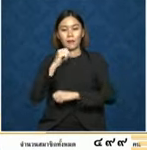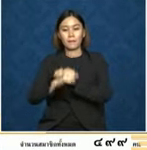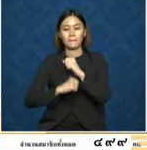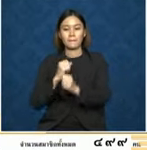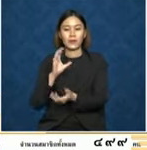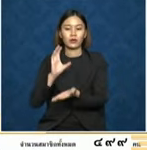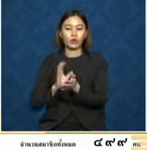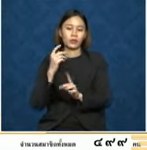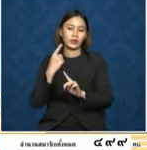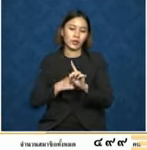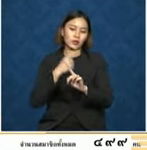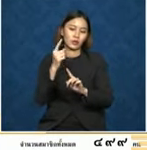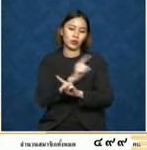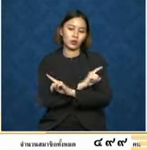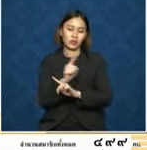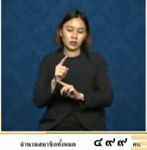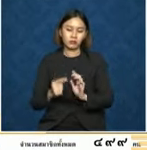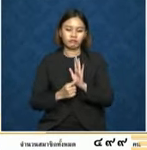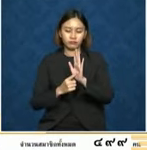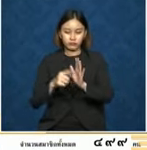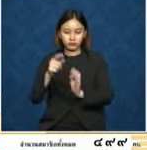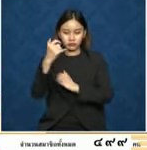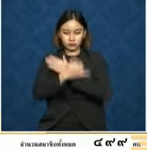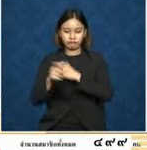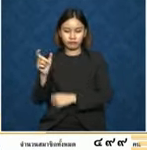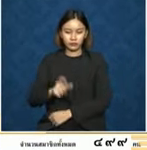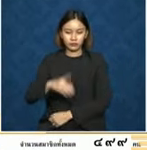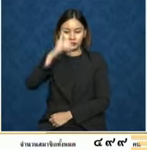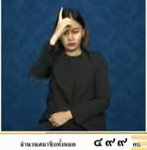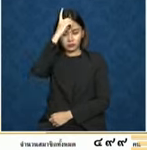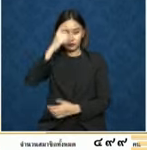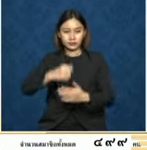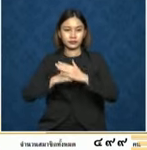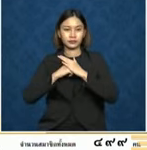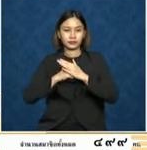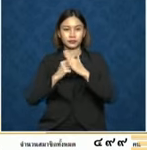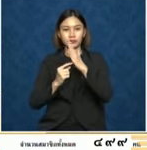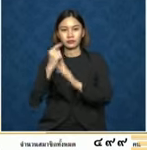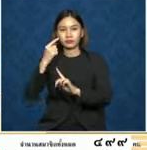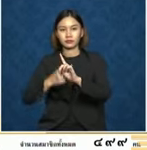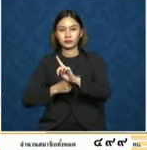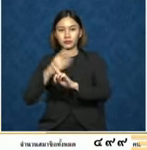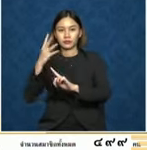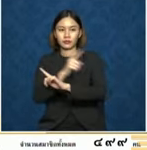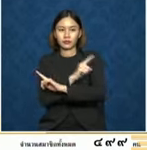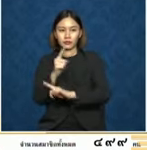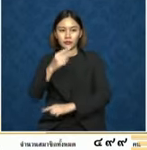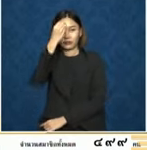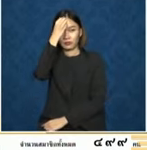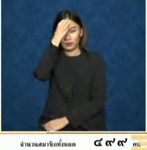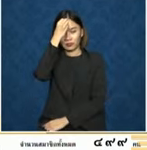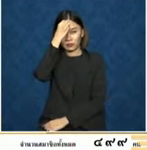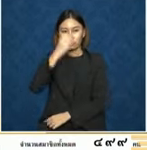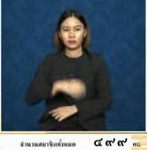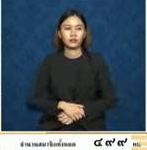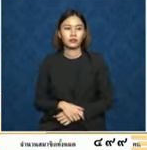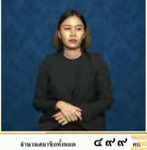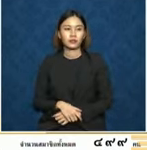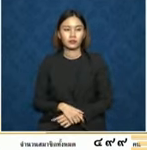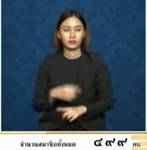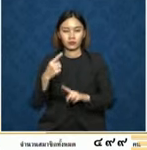ที่เริ่ม1มกราเช่นประเทศฝรั่งเศสจีนเยอรมันเริ่ม1เมษายนเช่นญี่ปุ่นแคนาดา